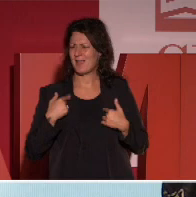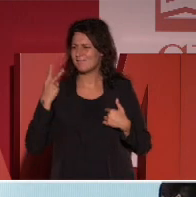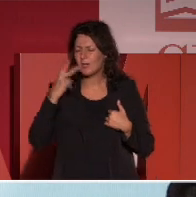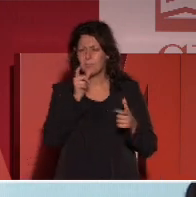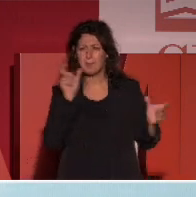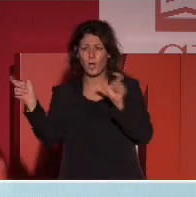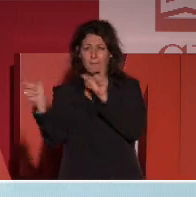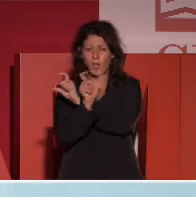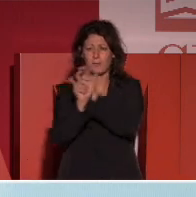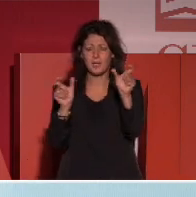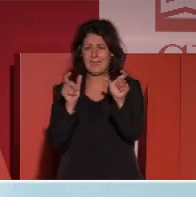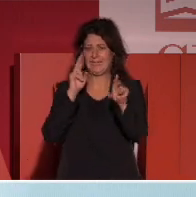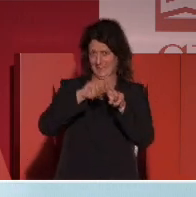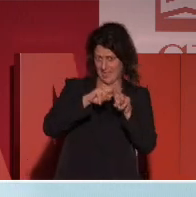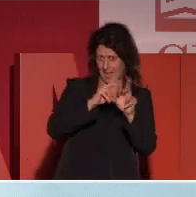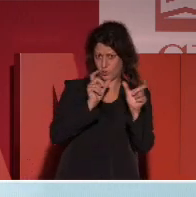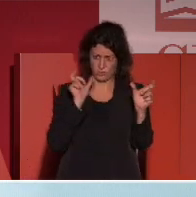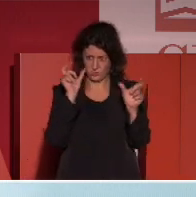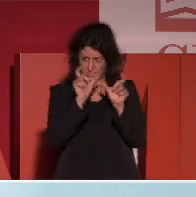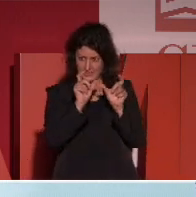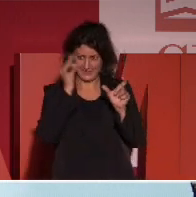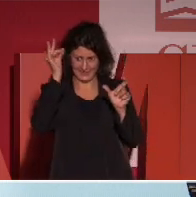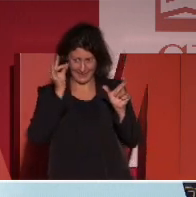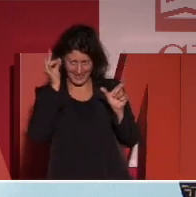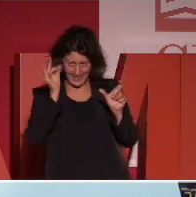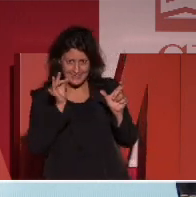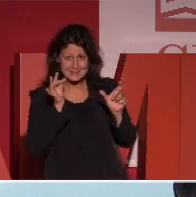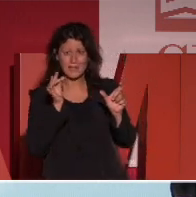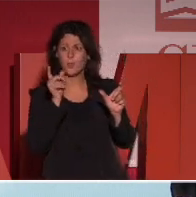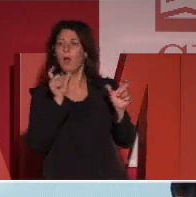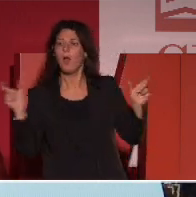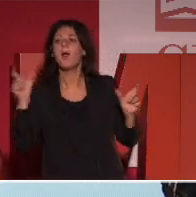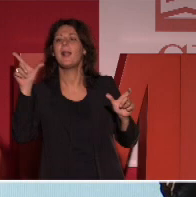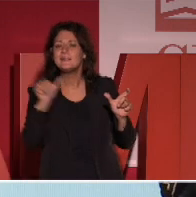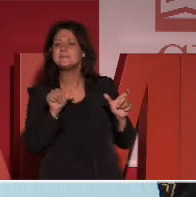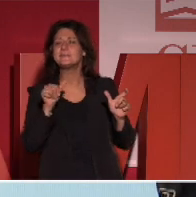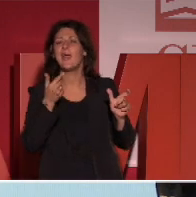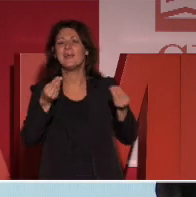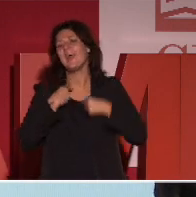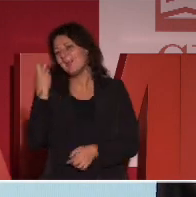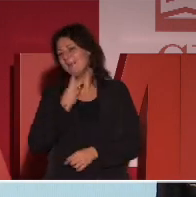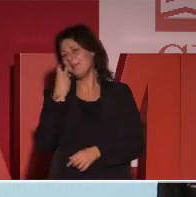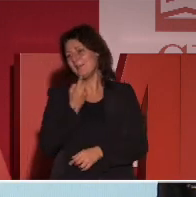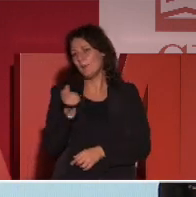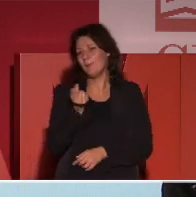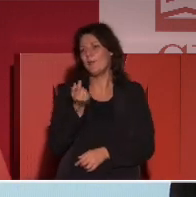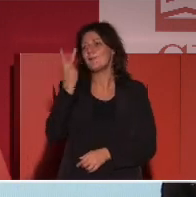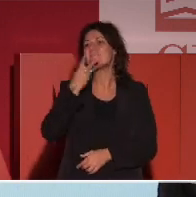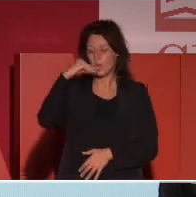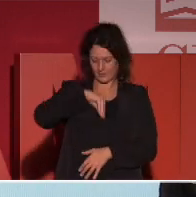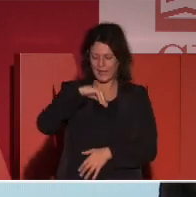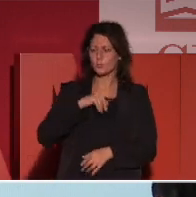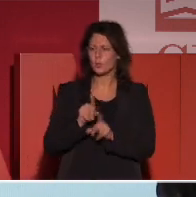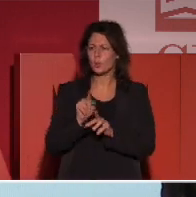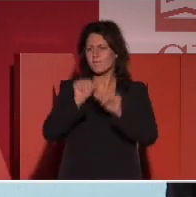da ridere anche perché poi siccome sono un po professoressa dentro un po un po pignolo un po noiosa poi ho notato delle cose molto carine per